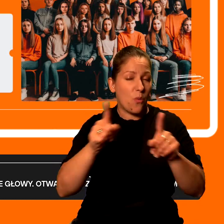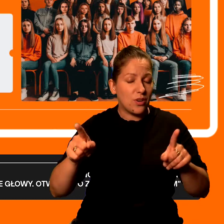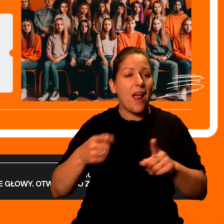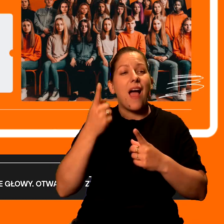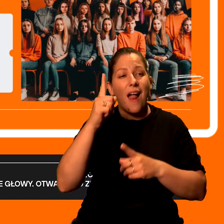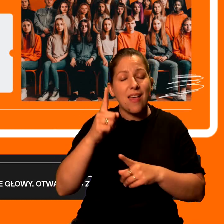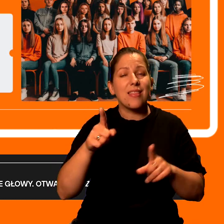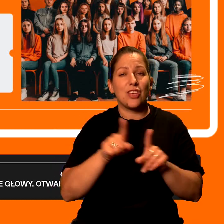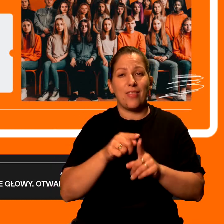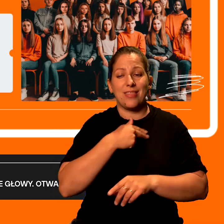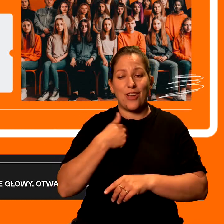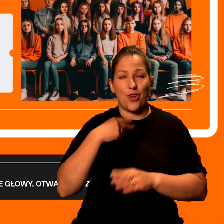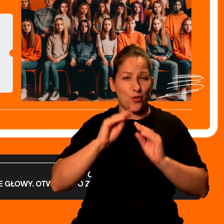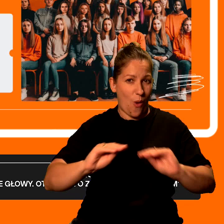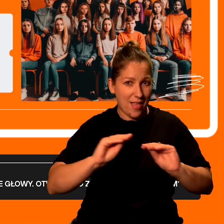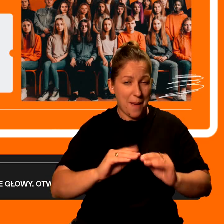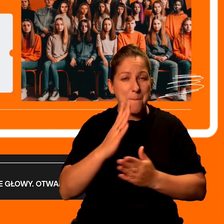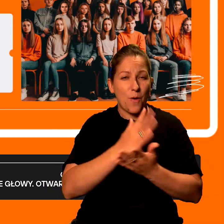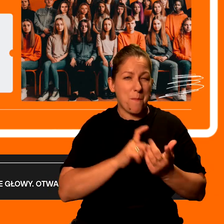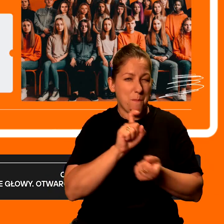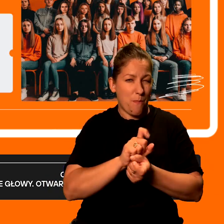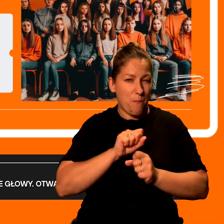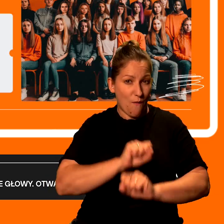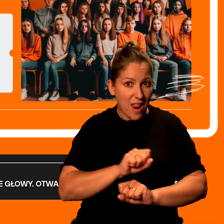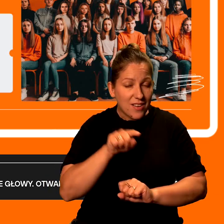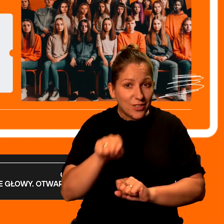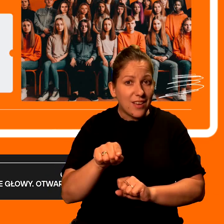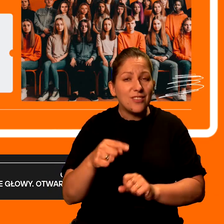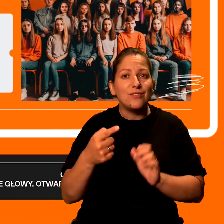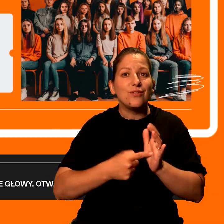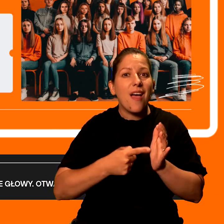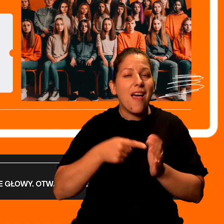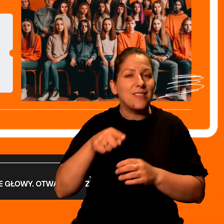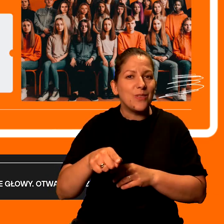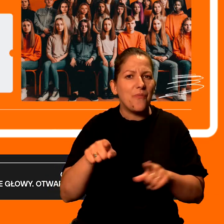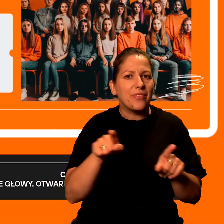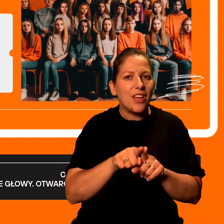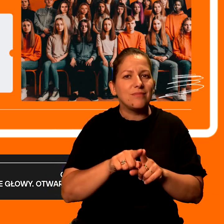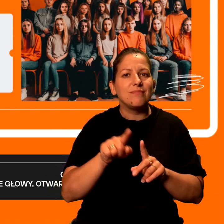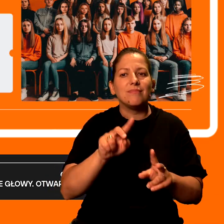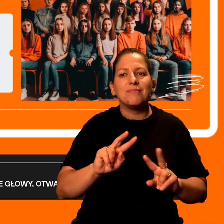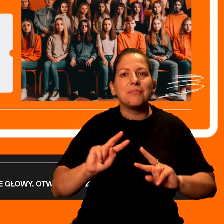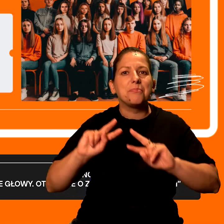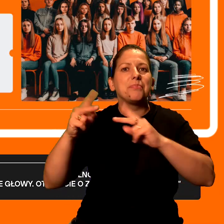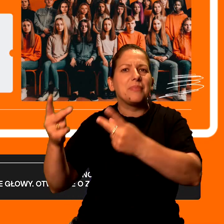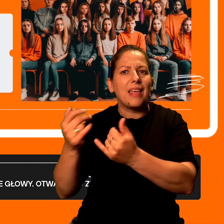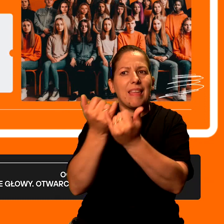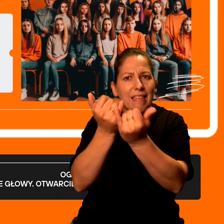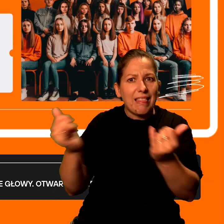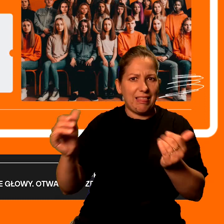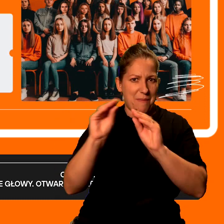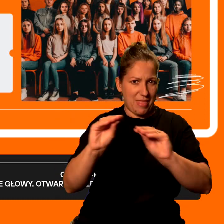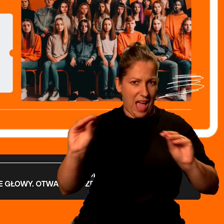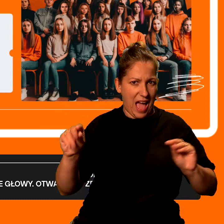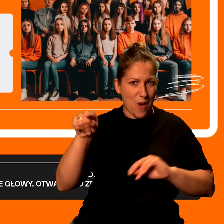wiemy, że nasze szkolenia z programu profilaktycznego często są też przekazywane innym